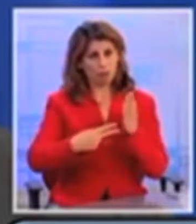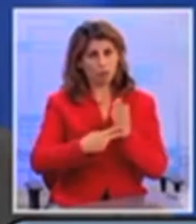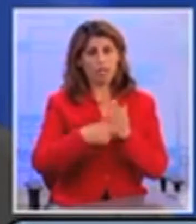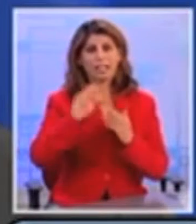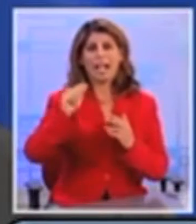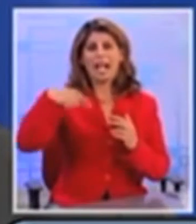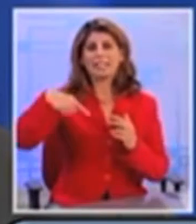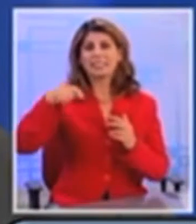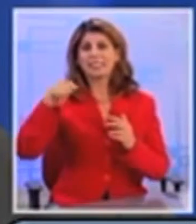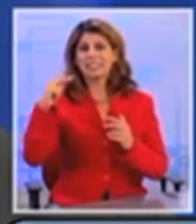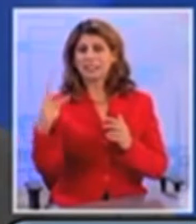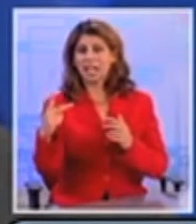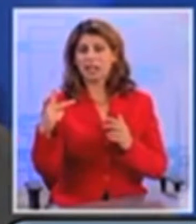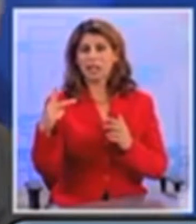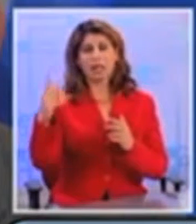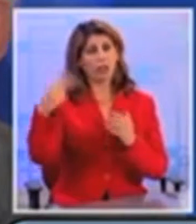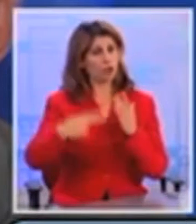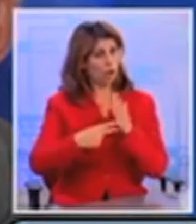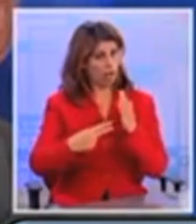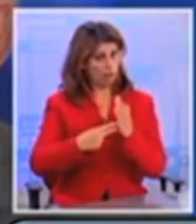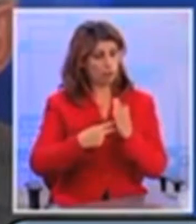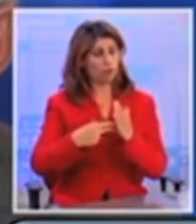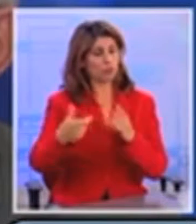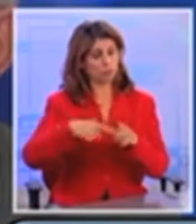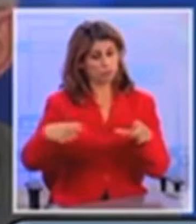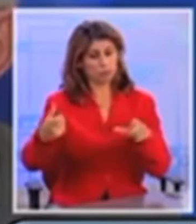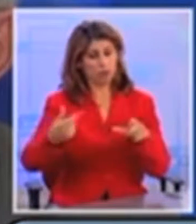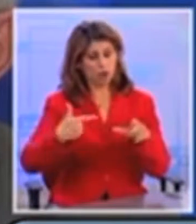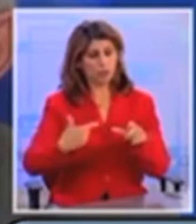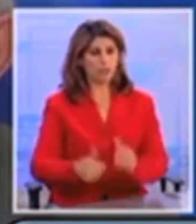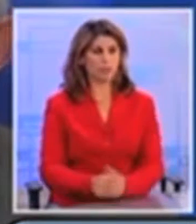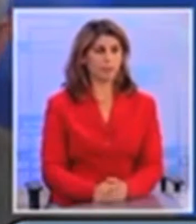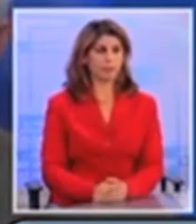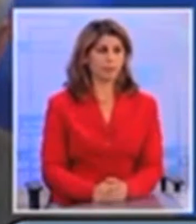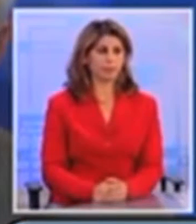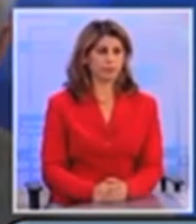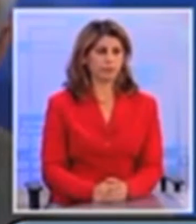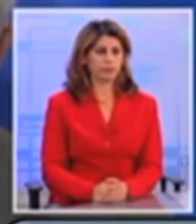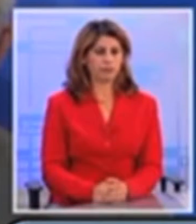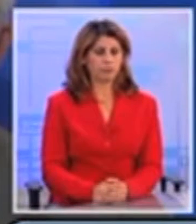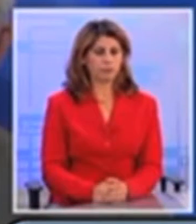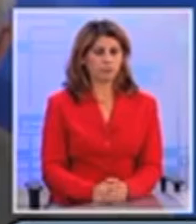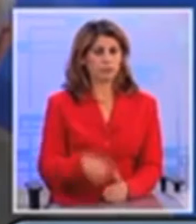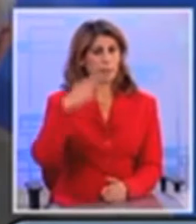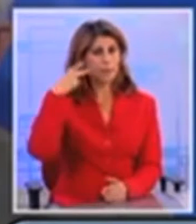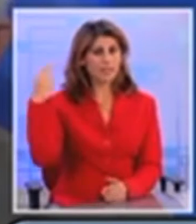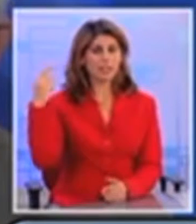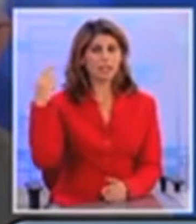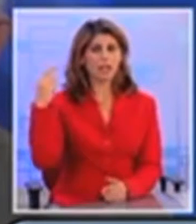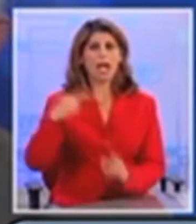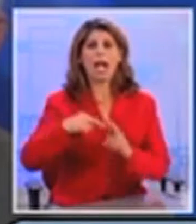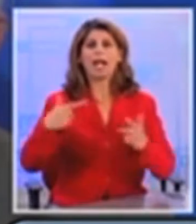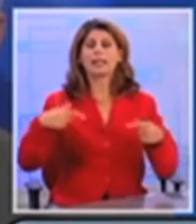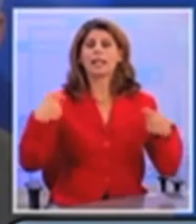d'août également, l'université Disgarde anticapitaliste en Espagne et l'université du CADTM Europe